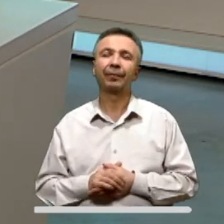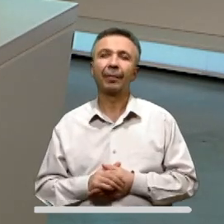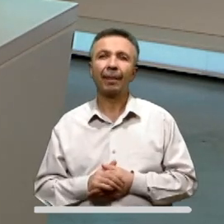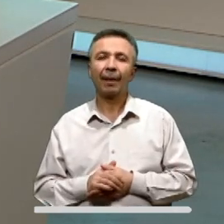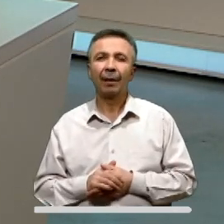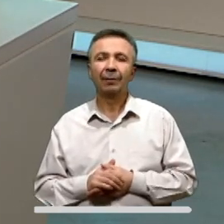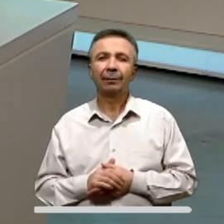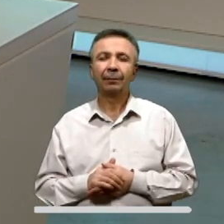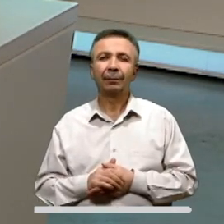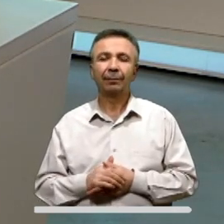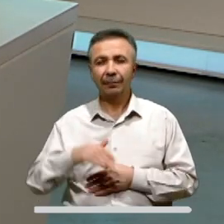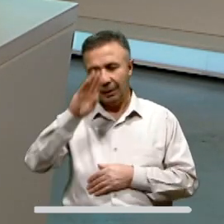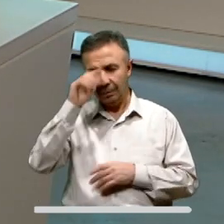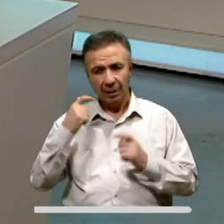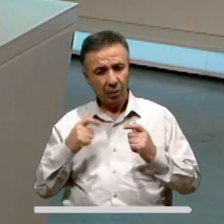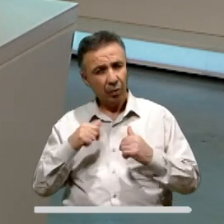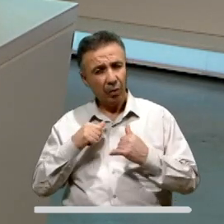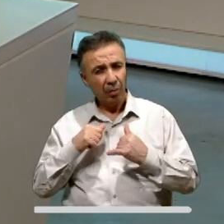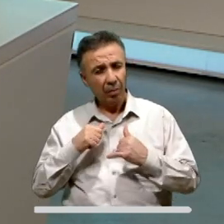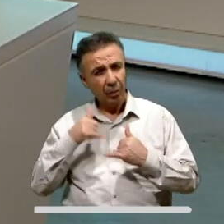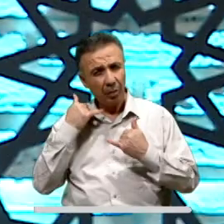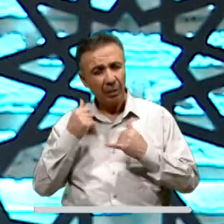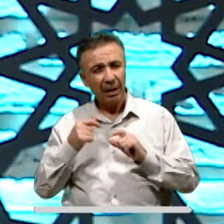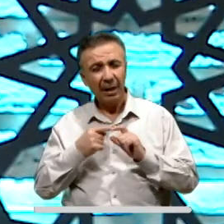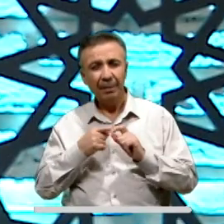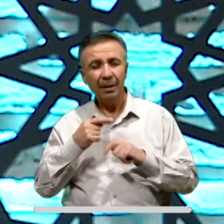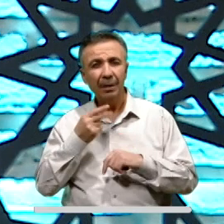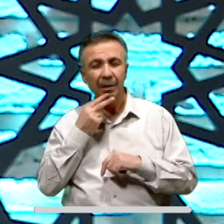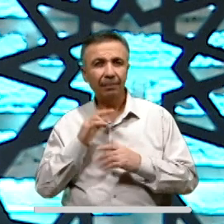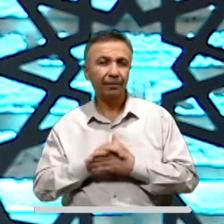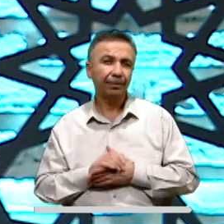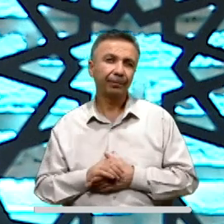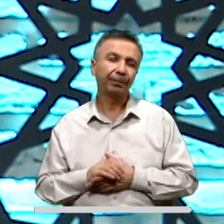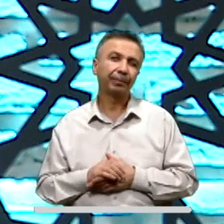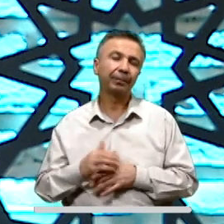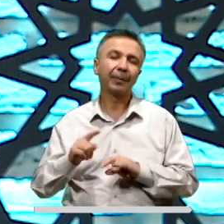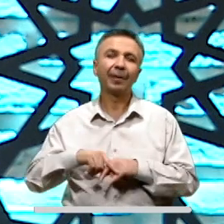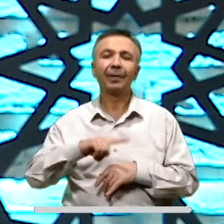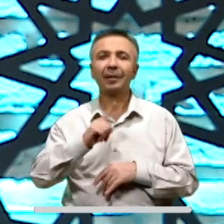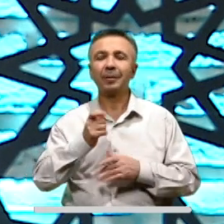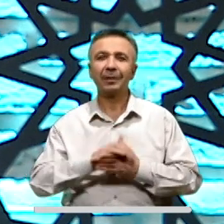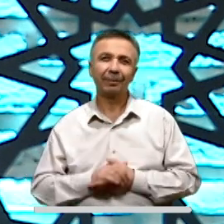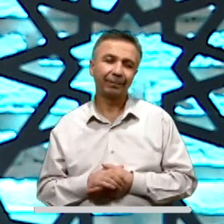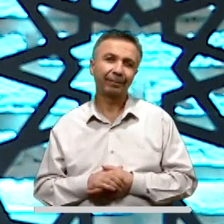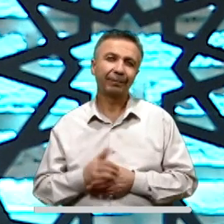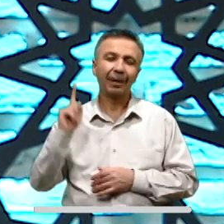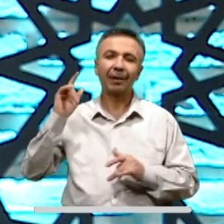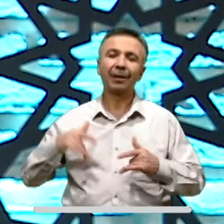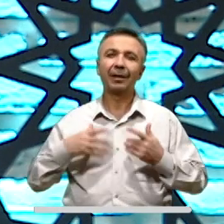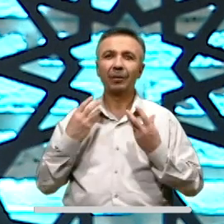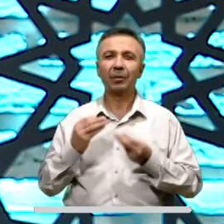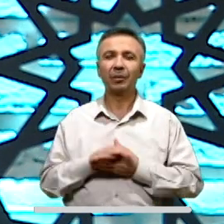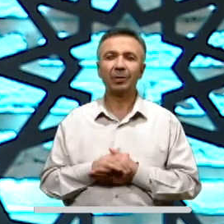bir telefonumuz daha var. Emine Hanım telefon attığımızda. Hoş geldiniz Emine Hanım. Hoş bulduk hocam. Allah razı olsun.